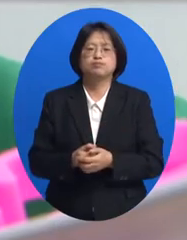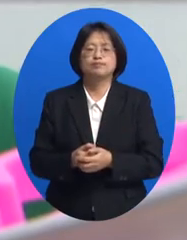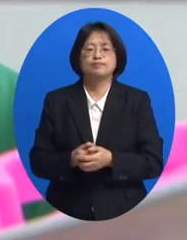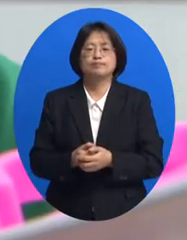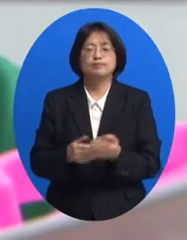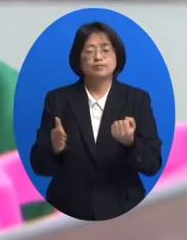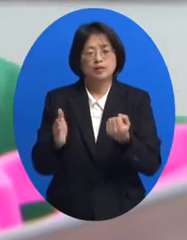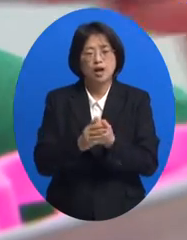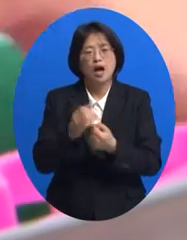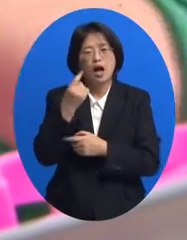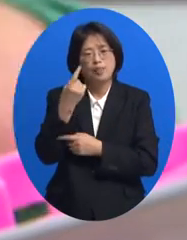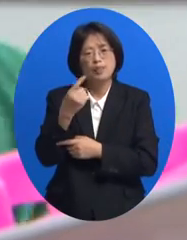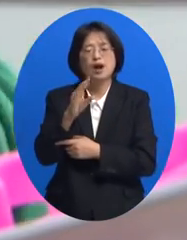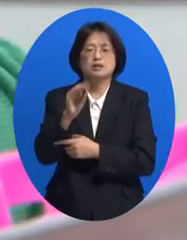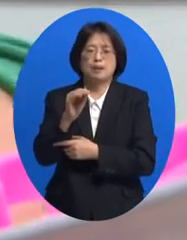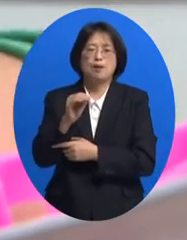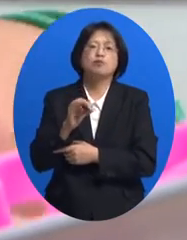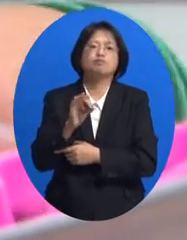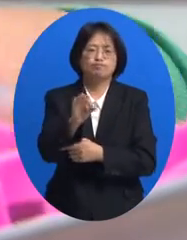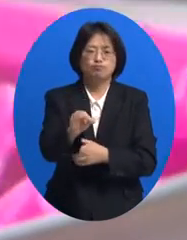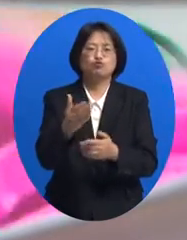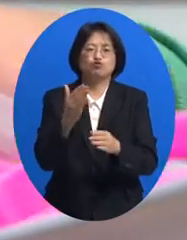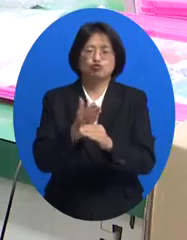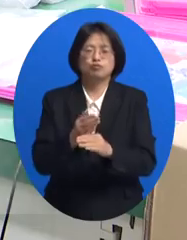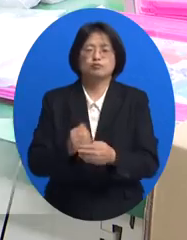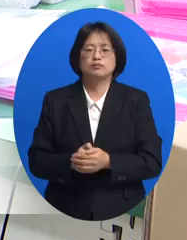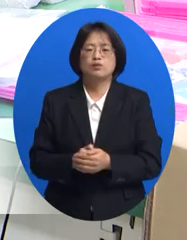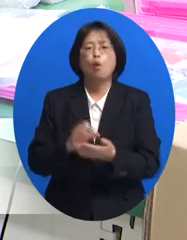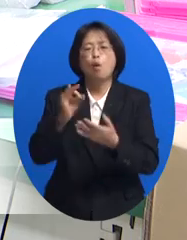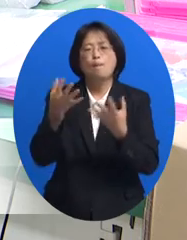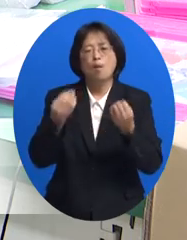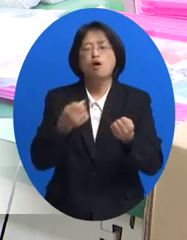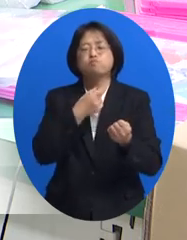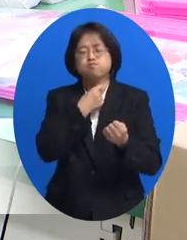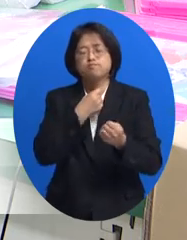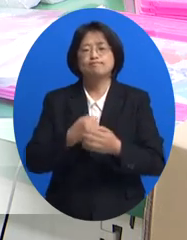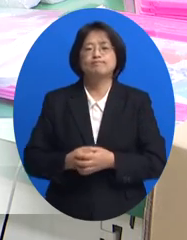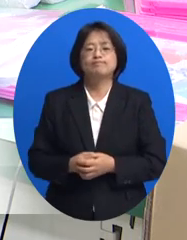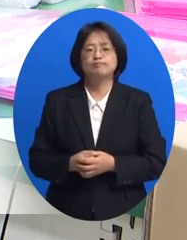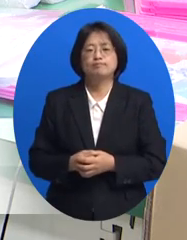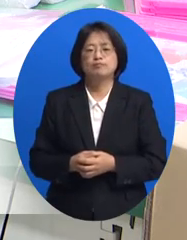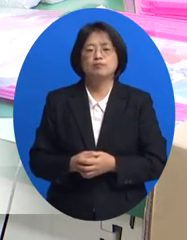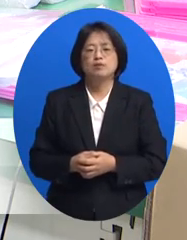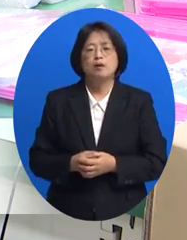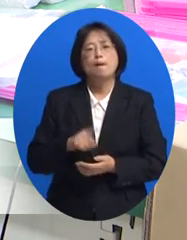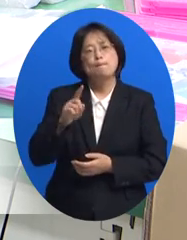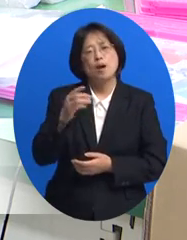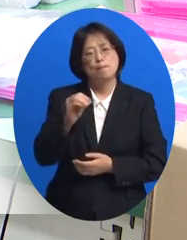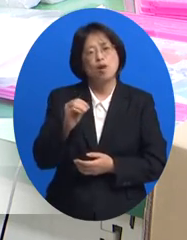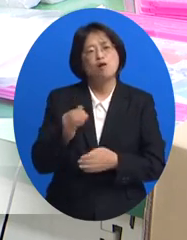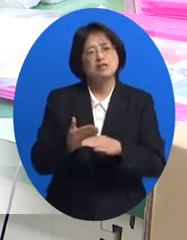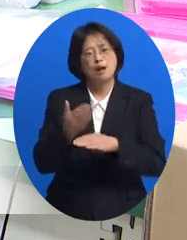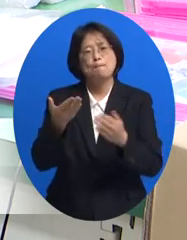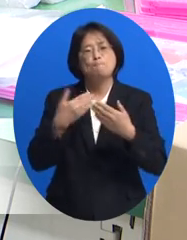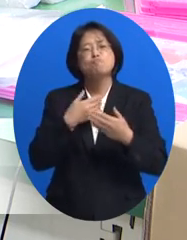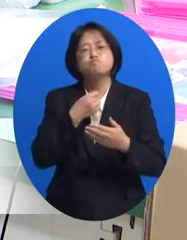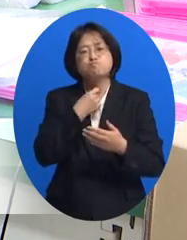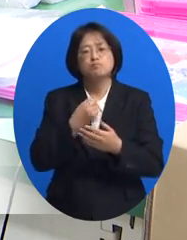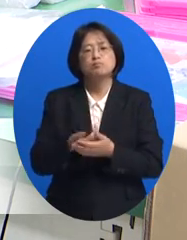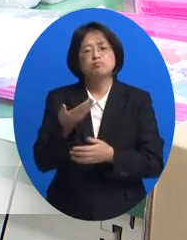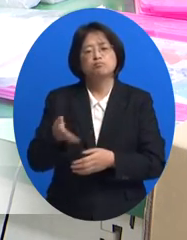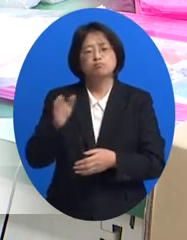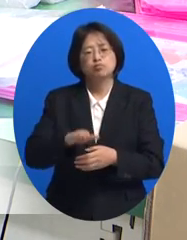장애인에게 한 달에 4만 원을 지급하고 있습니다 먹 많이 받고 싶어요 4만 원지 받고고